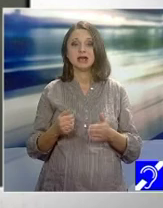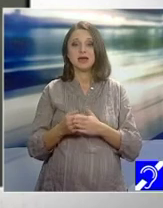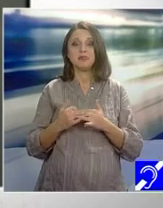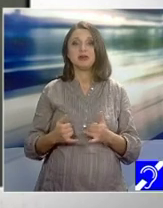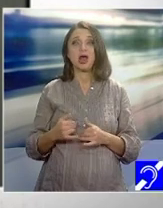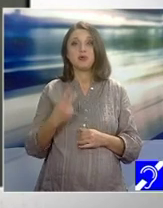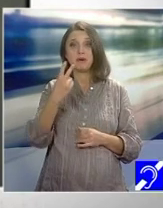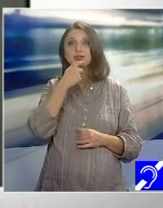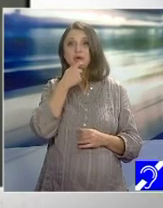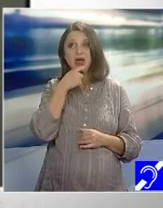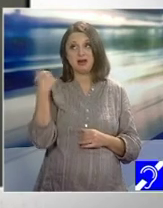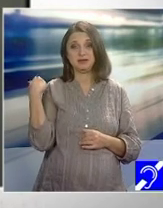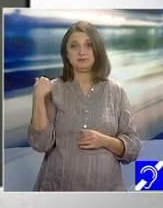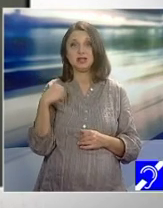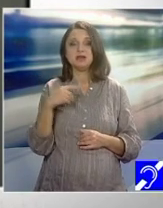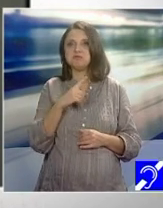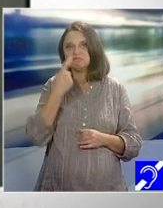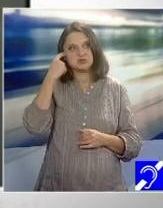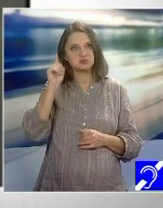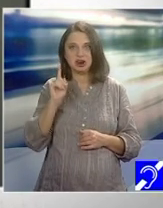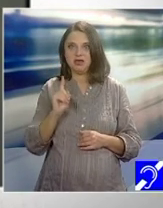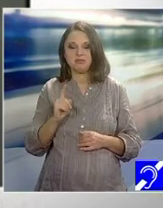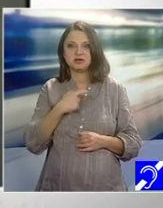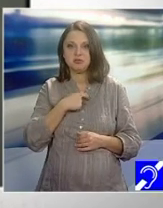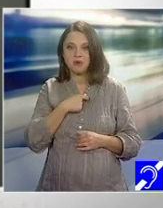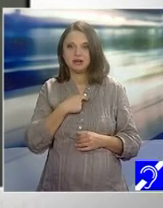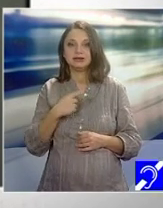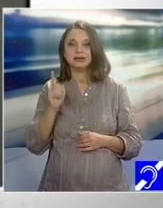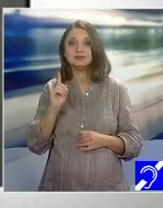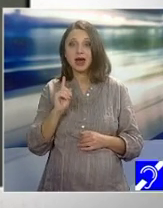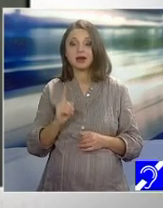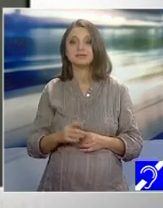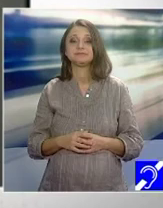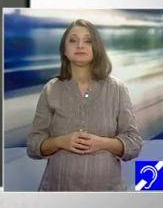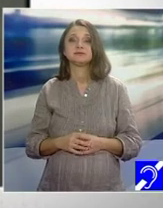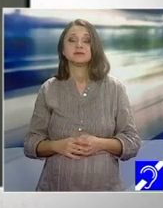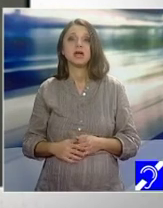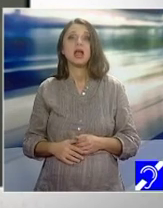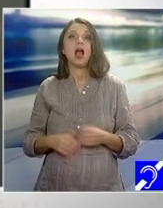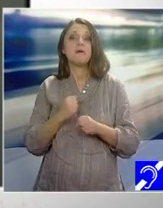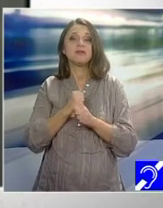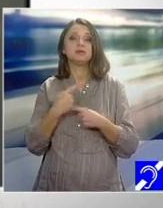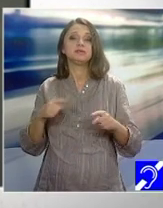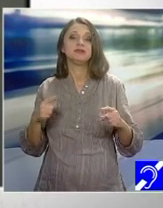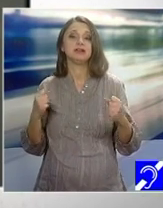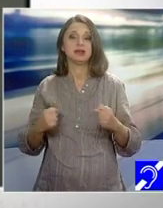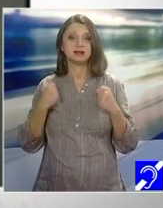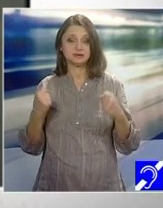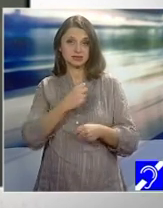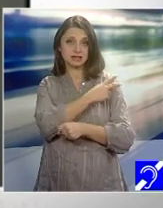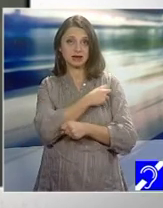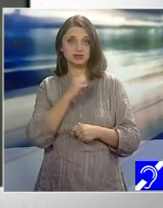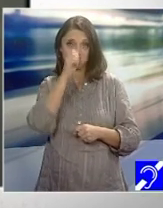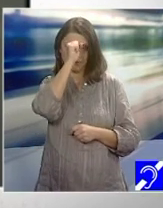fi crezut acest lucru, dar prin natura activităților care le-am avut la liceu de